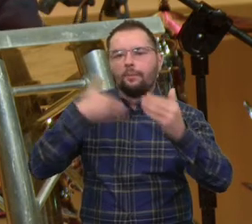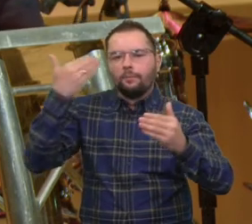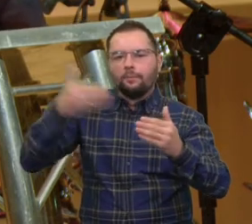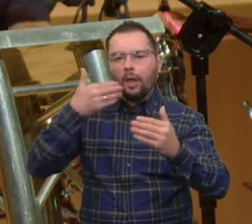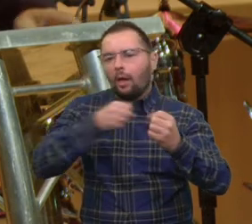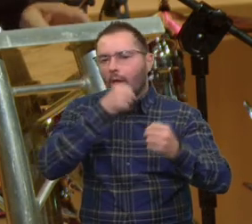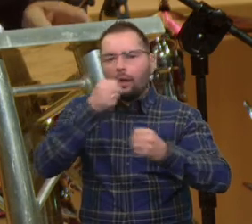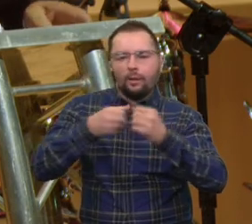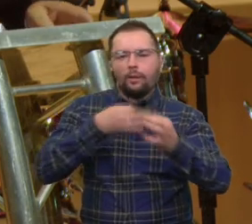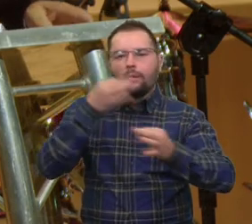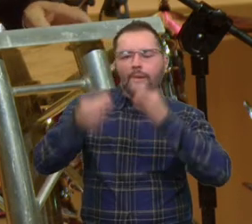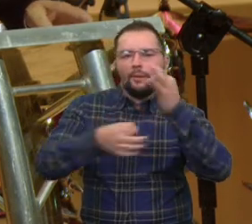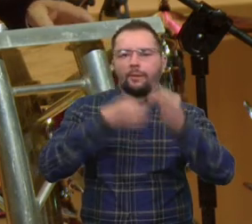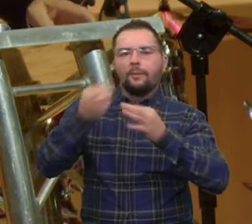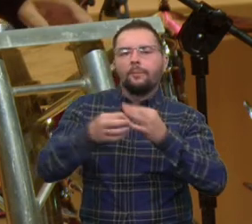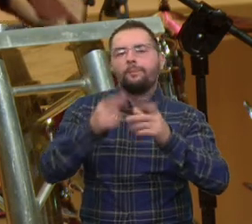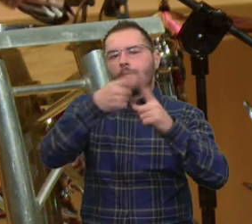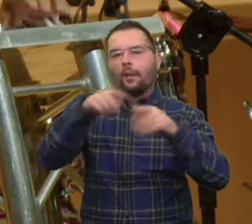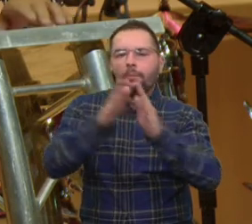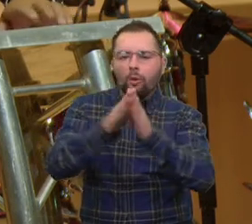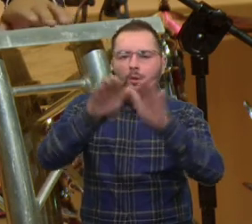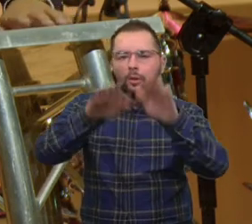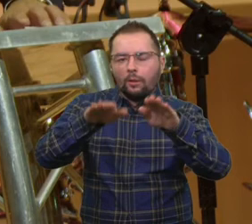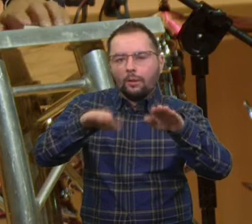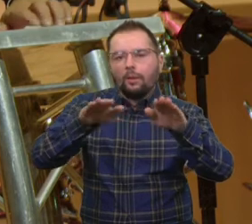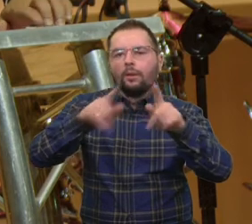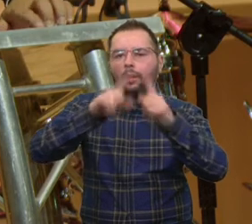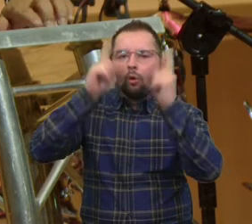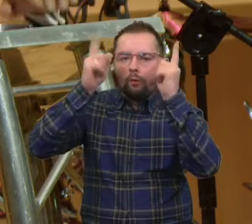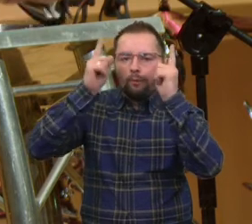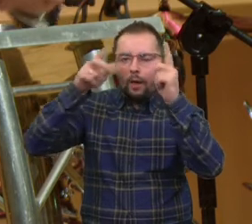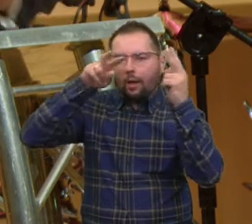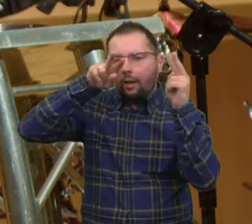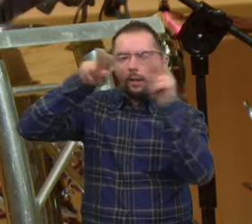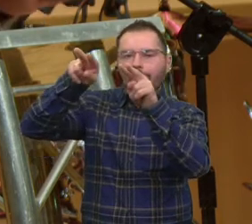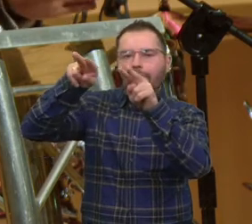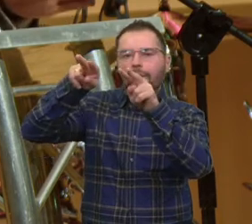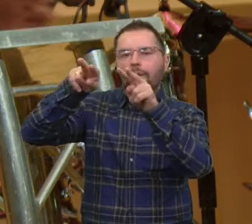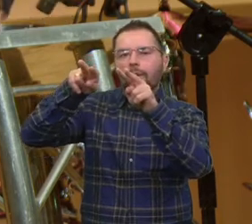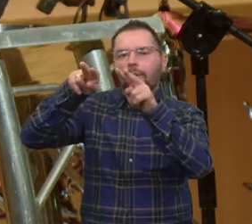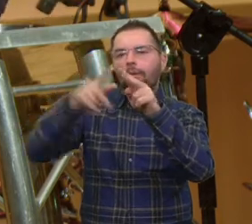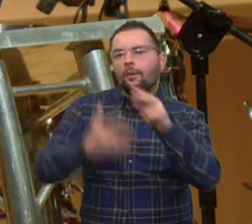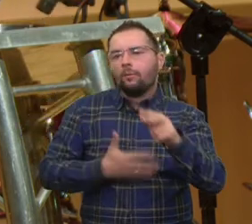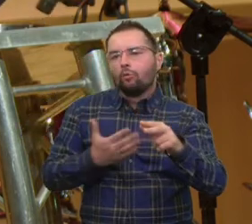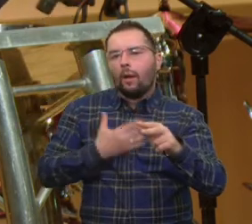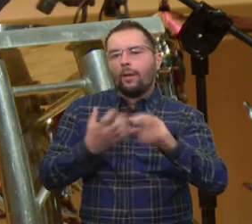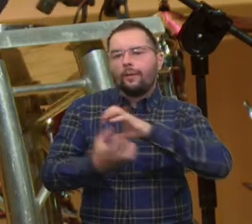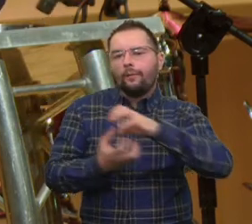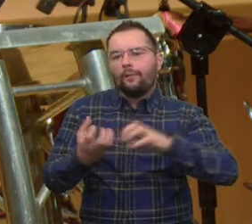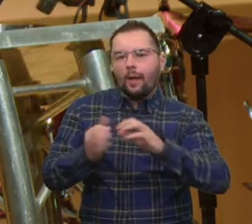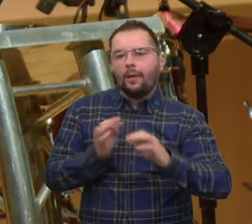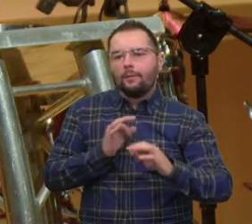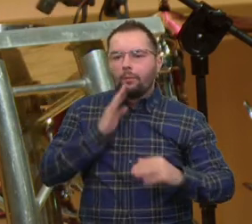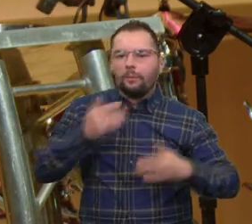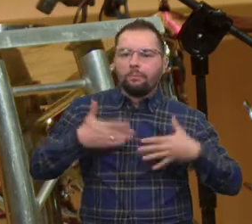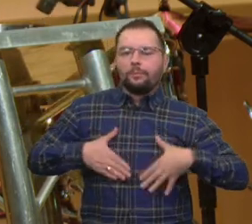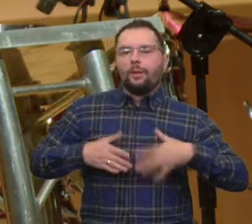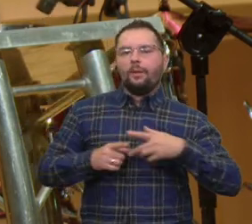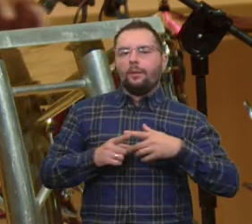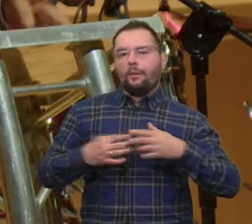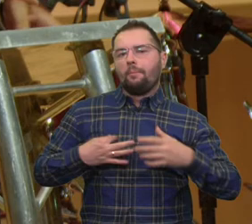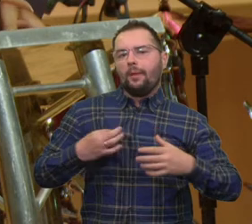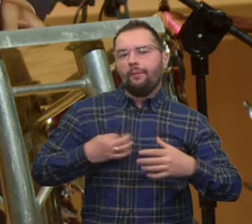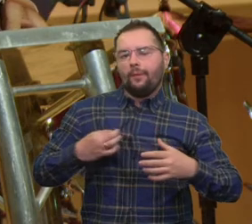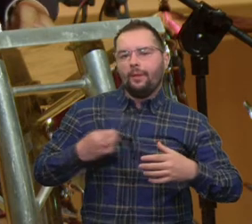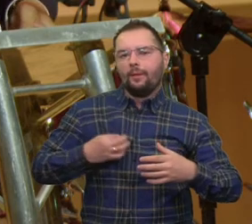proszę poświęcić własną uwagę i własny intymny świat temu, co za chwilę zobaczycie, bo to